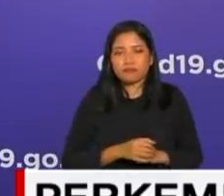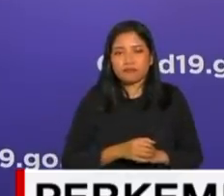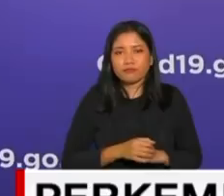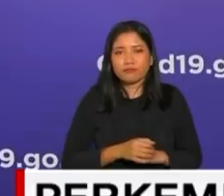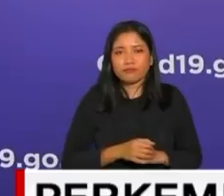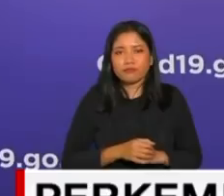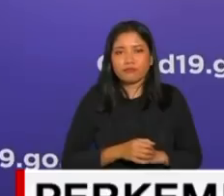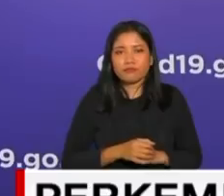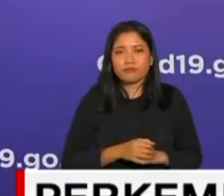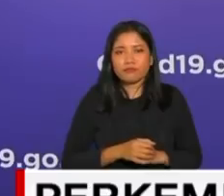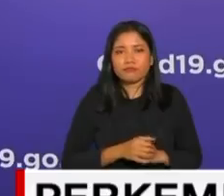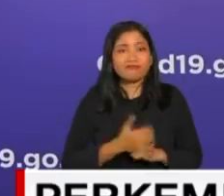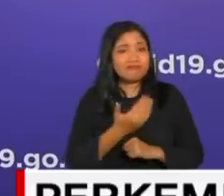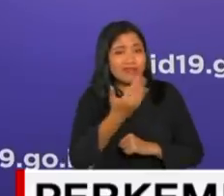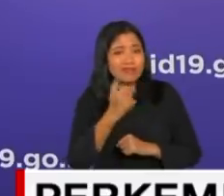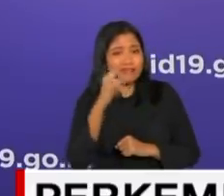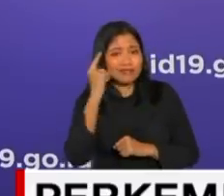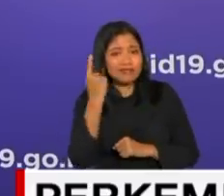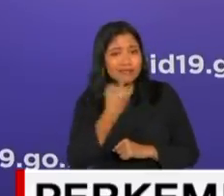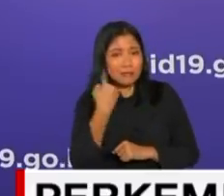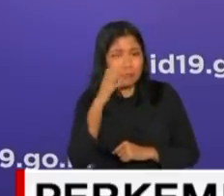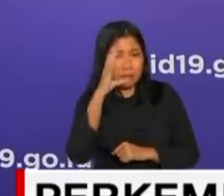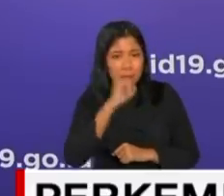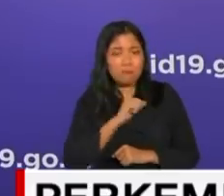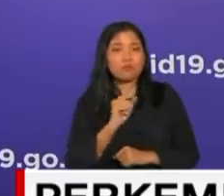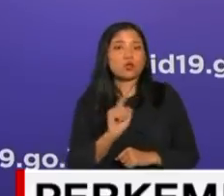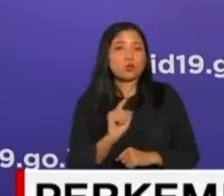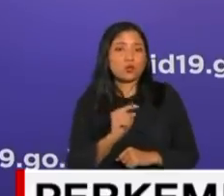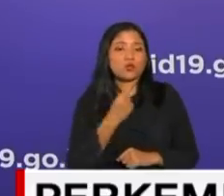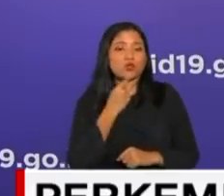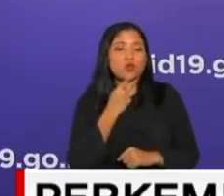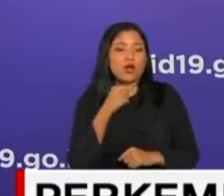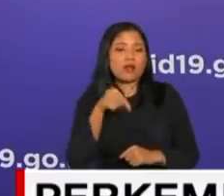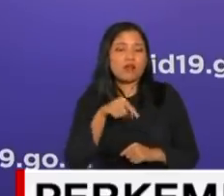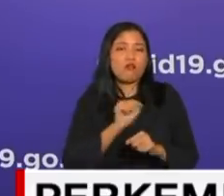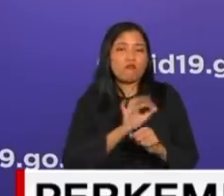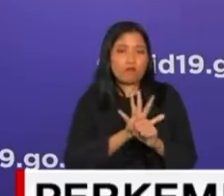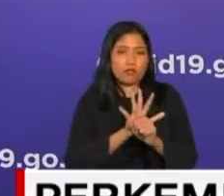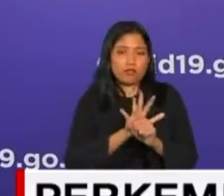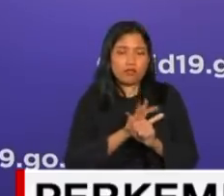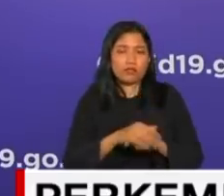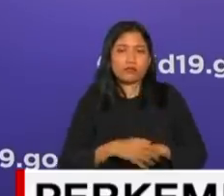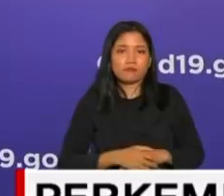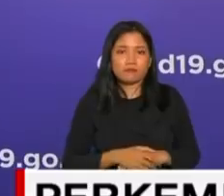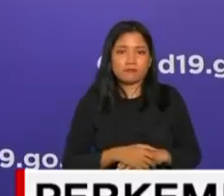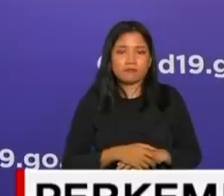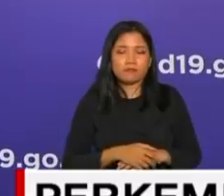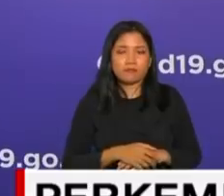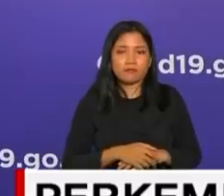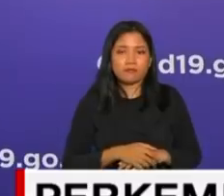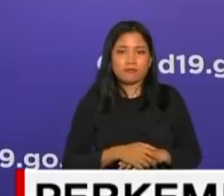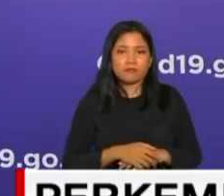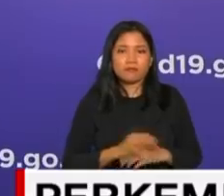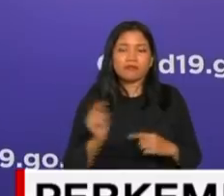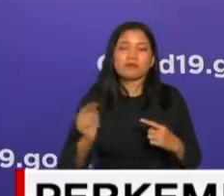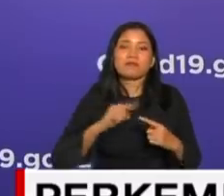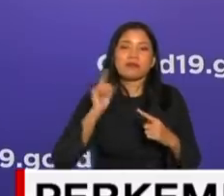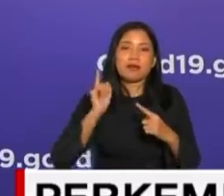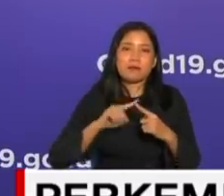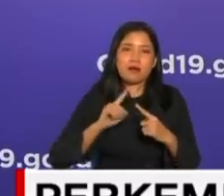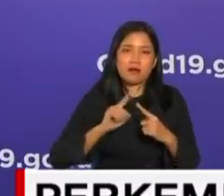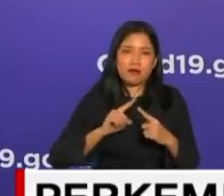kita pahami kembali hal yang mendasar dari pandemic of 19 ini yang pertama